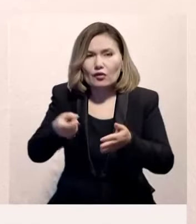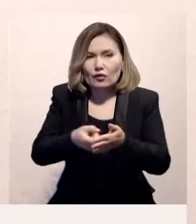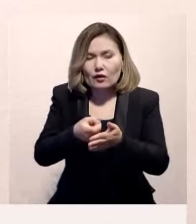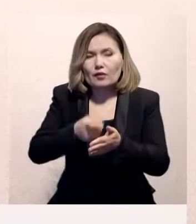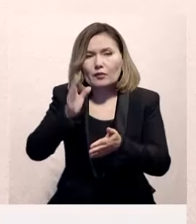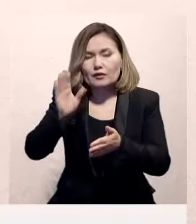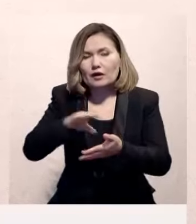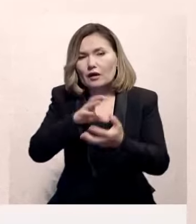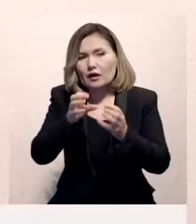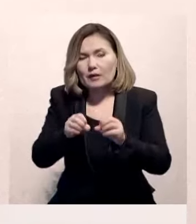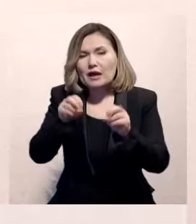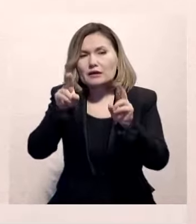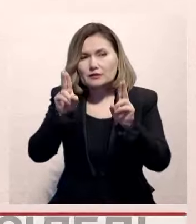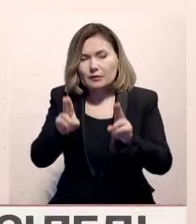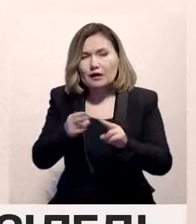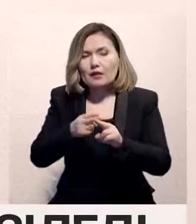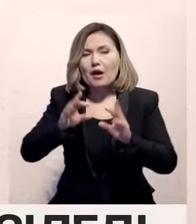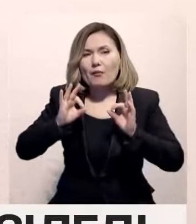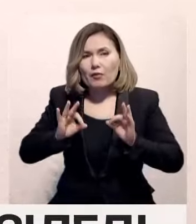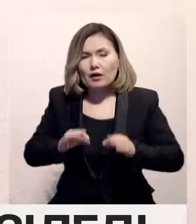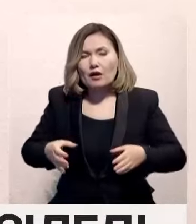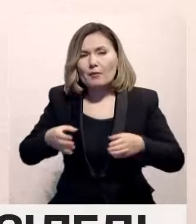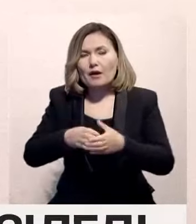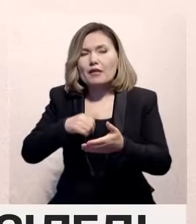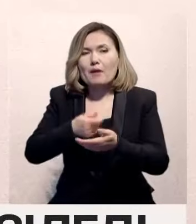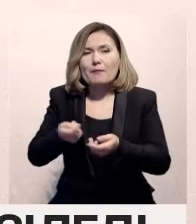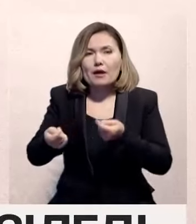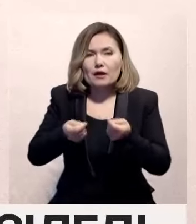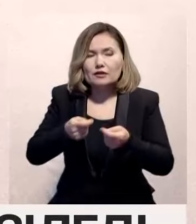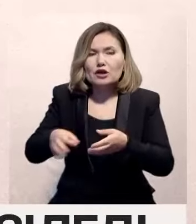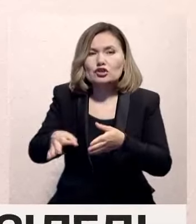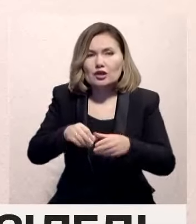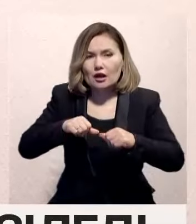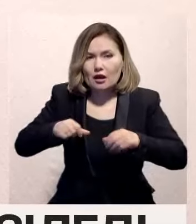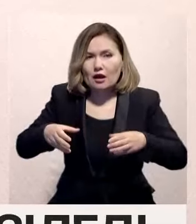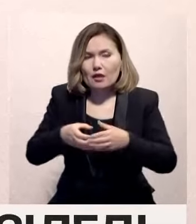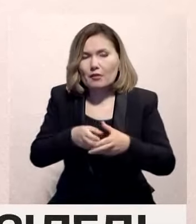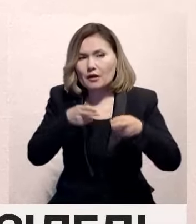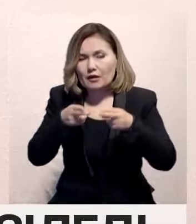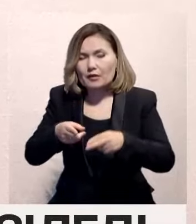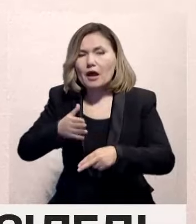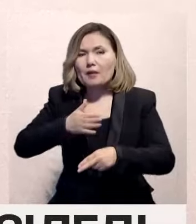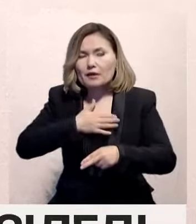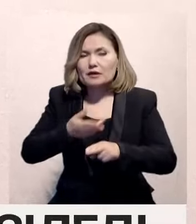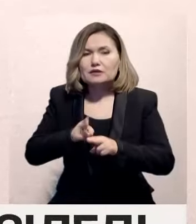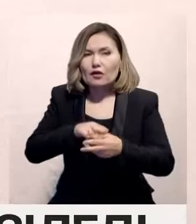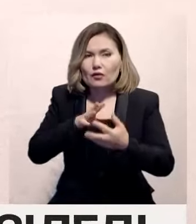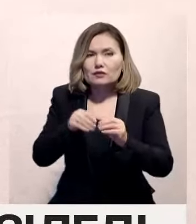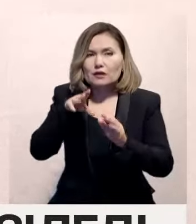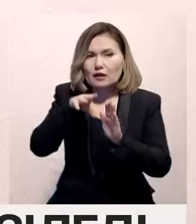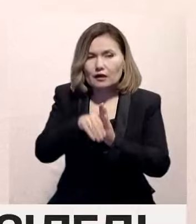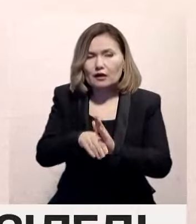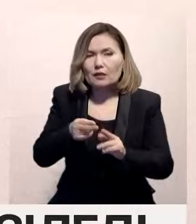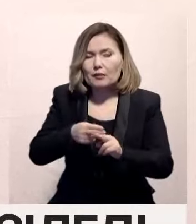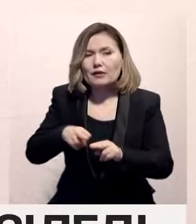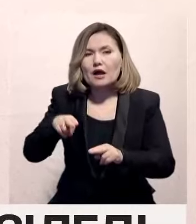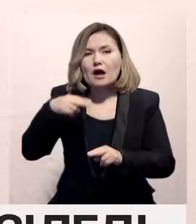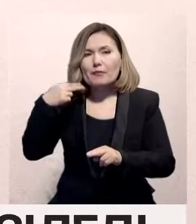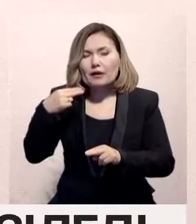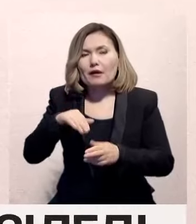Әділетті тергеу үшін арнайы прокурорлардың басшылығымен жедел топ құрылды. Біздің қызметкерлер осы топқа кіреді. Президент